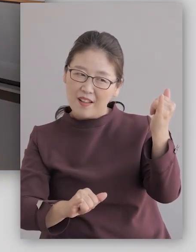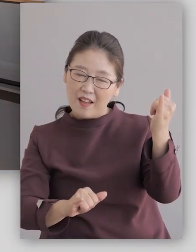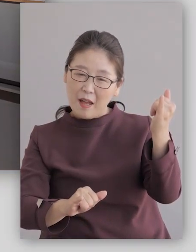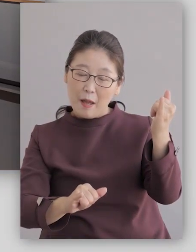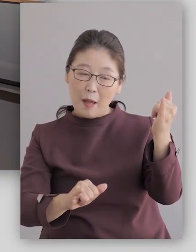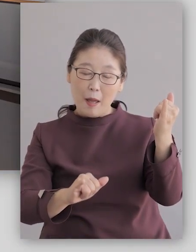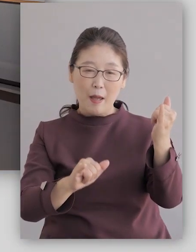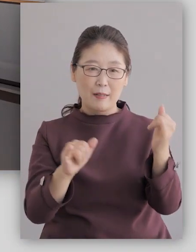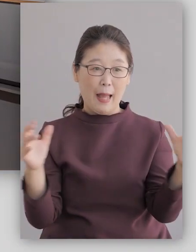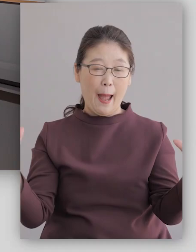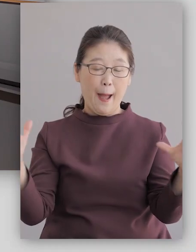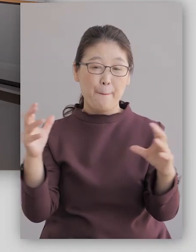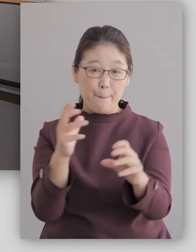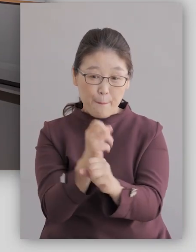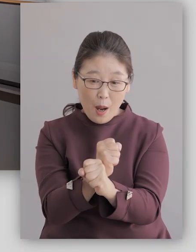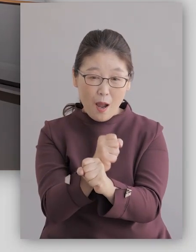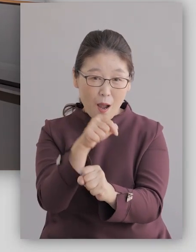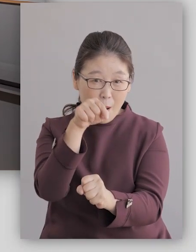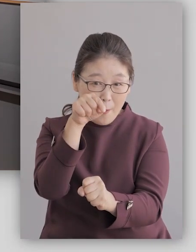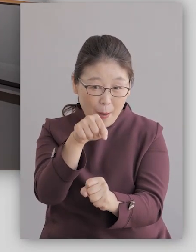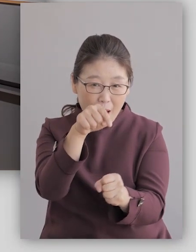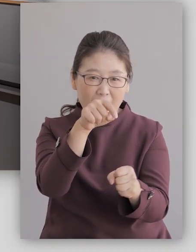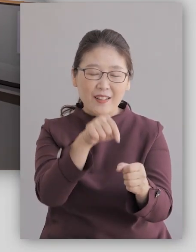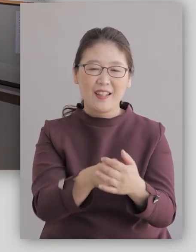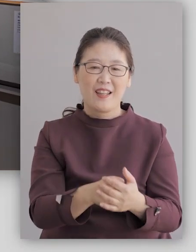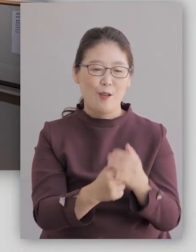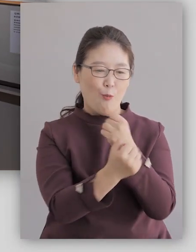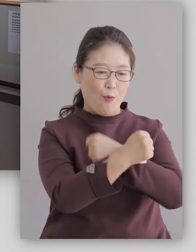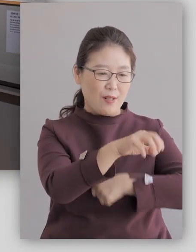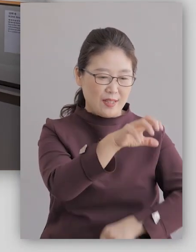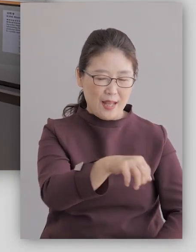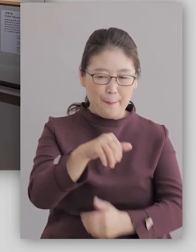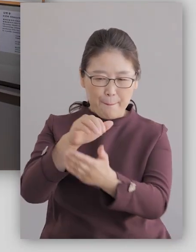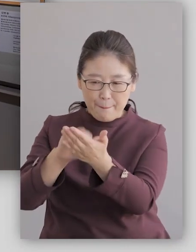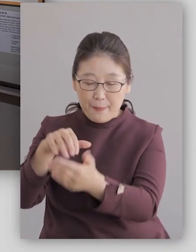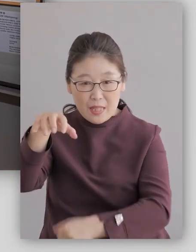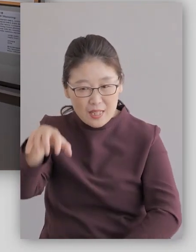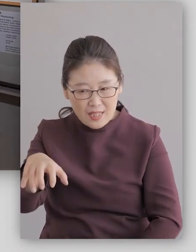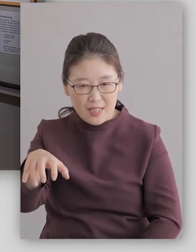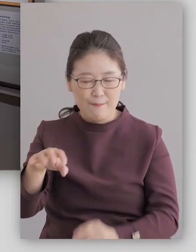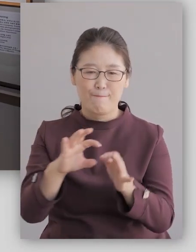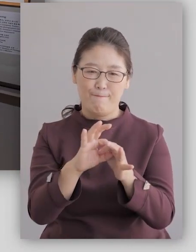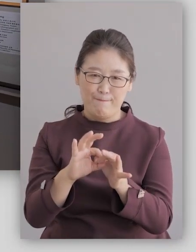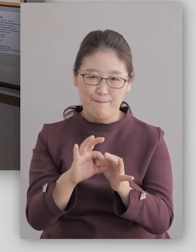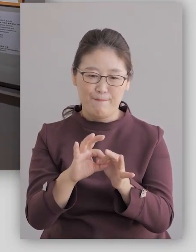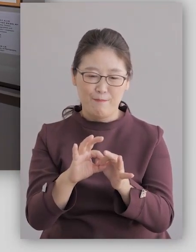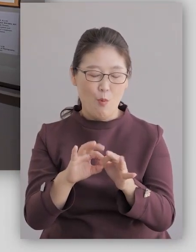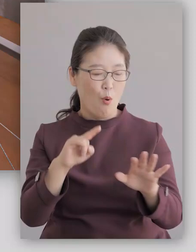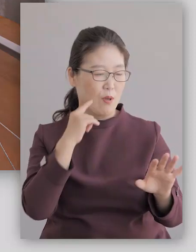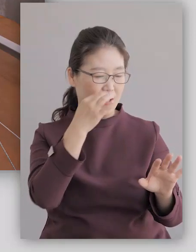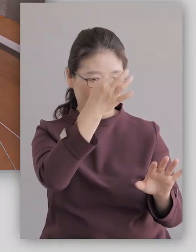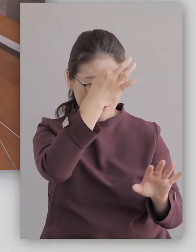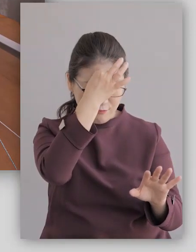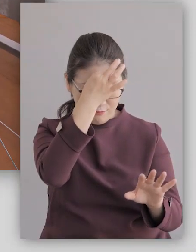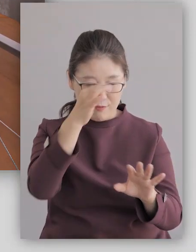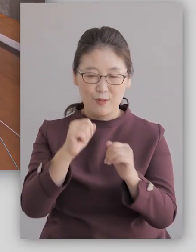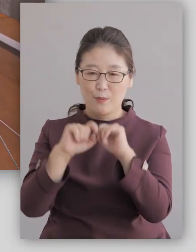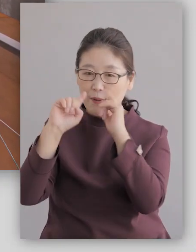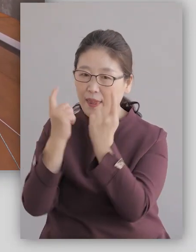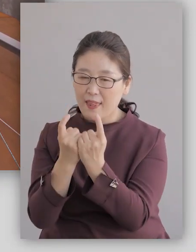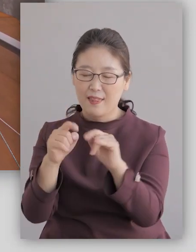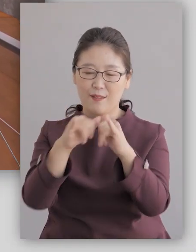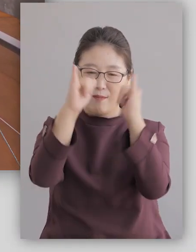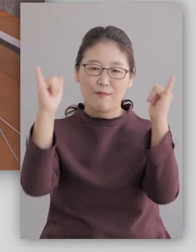데 있어서도 광장과 밀실이라고 하는 개념을 통해서 예술가 개인과 그리고 사회라는